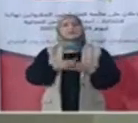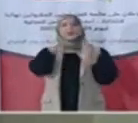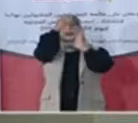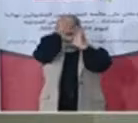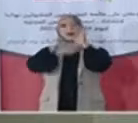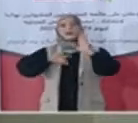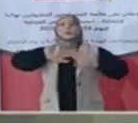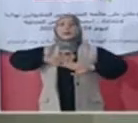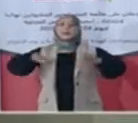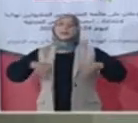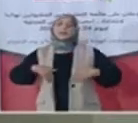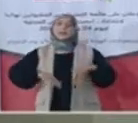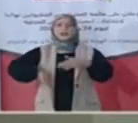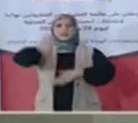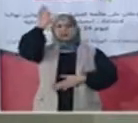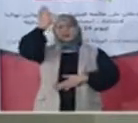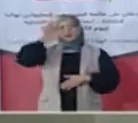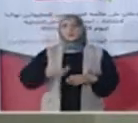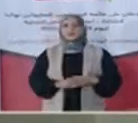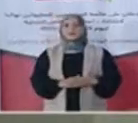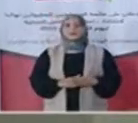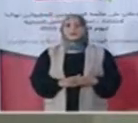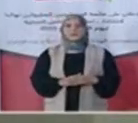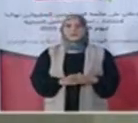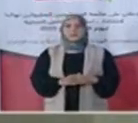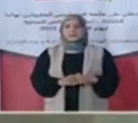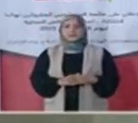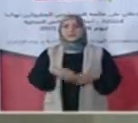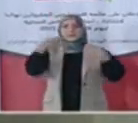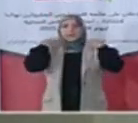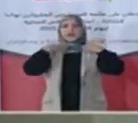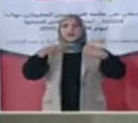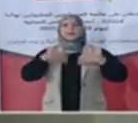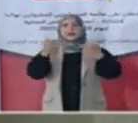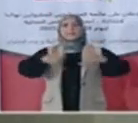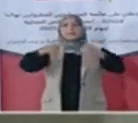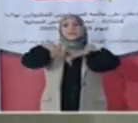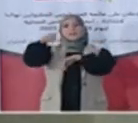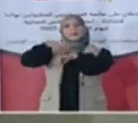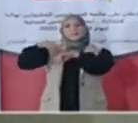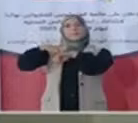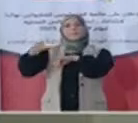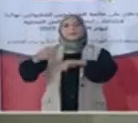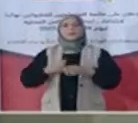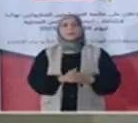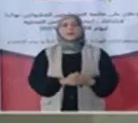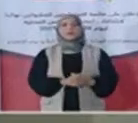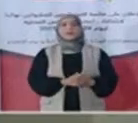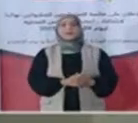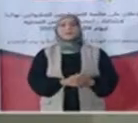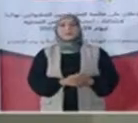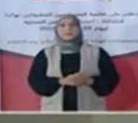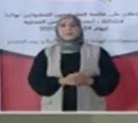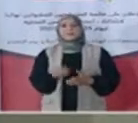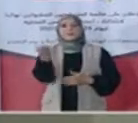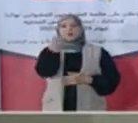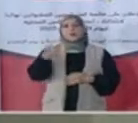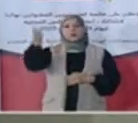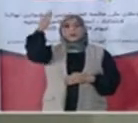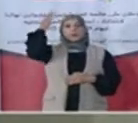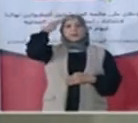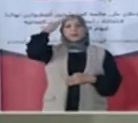القائمة النهائية للمترشحين لأعضاء المجالس المحلي. كما